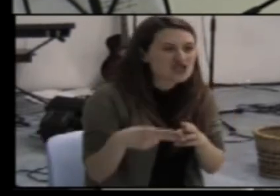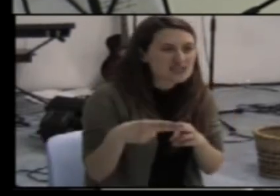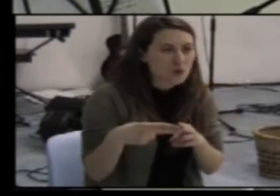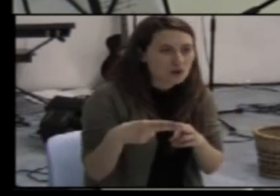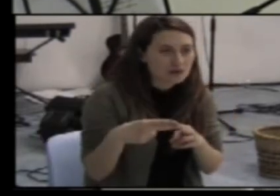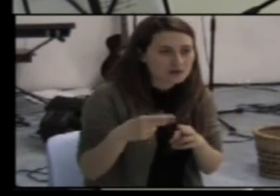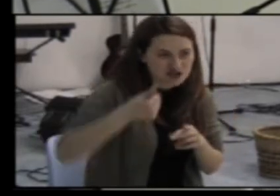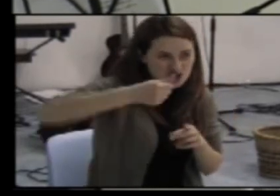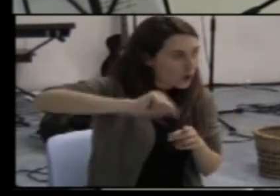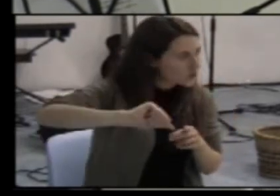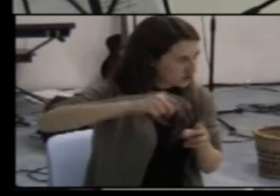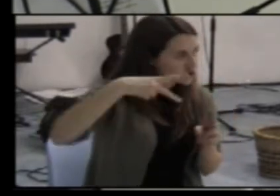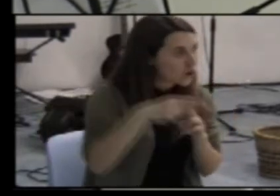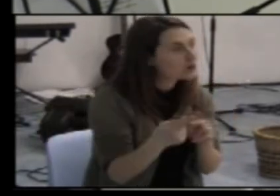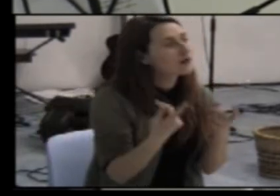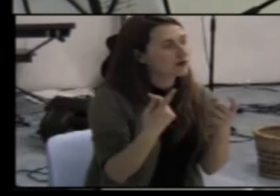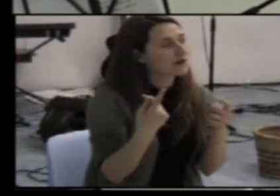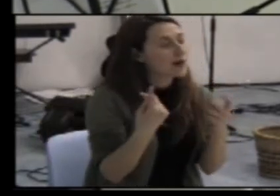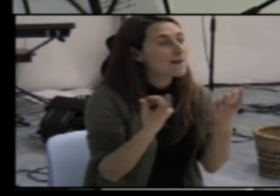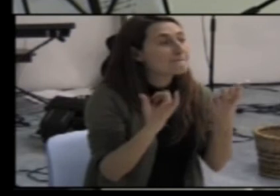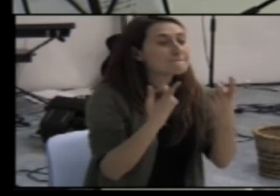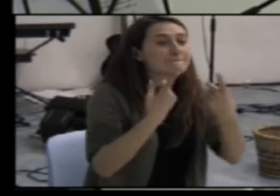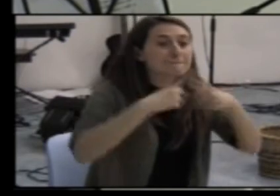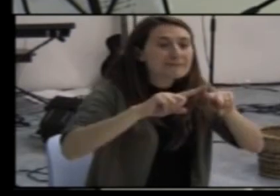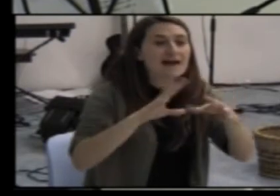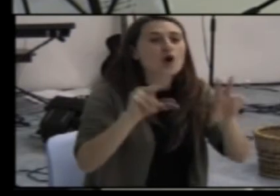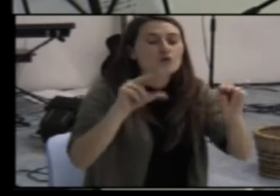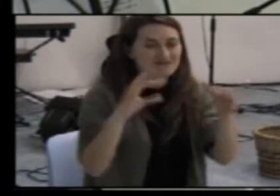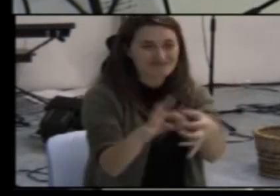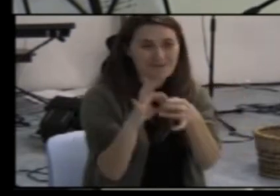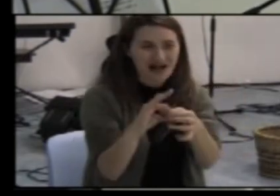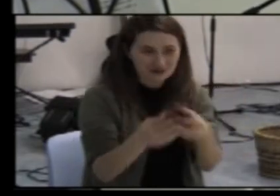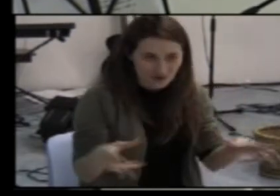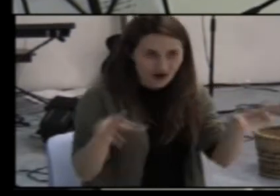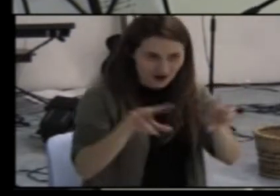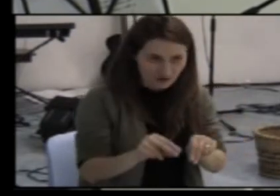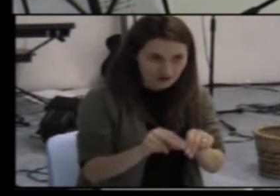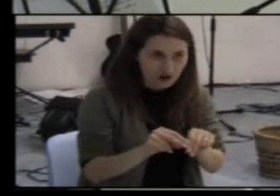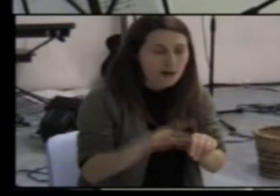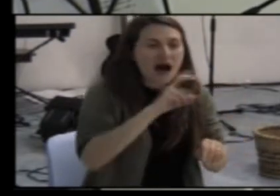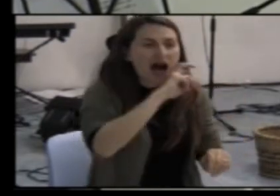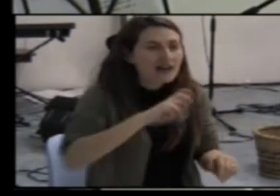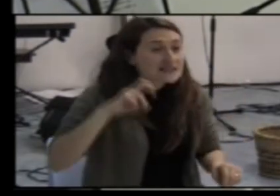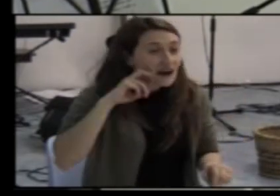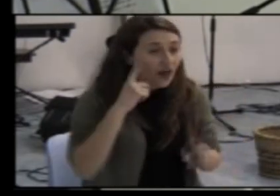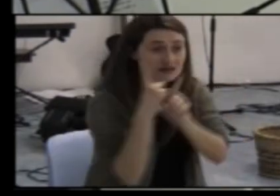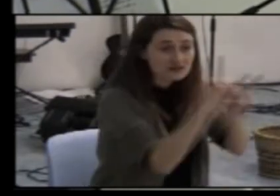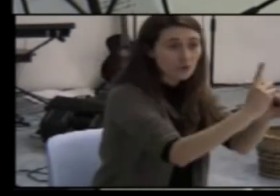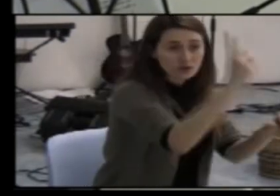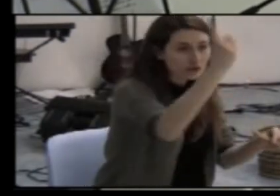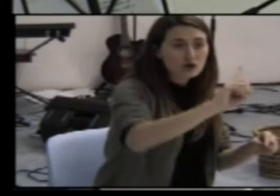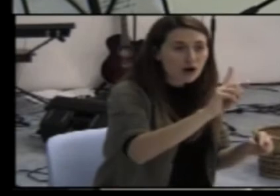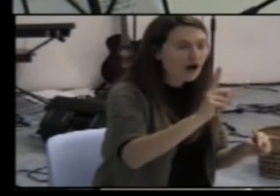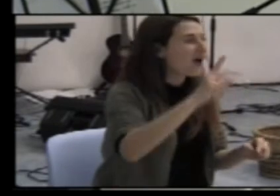detto: non mi sta bene, preferisco seguire altri dei.